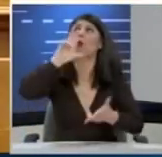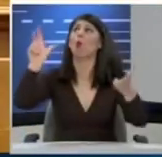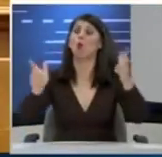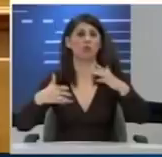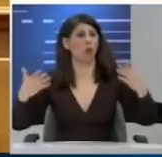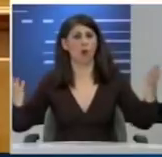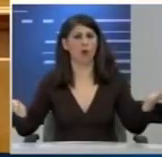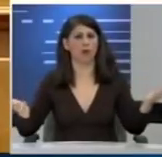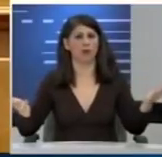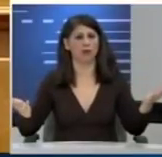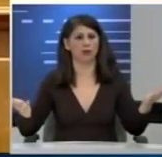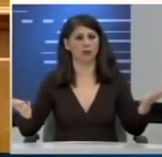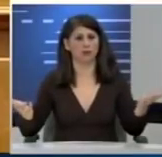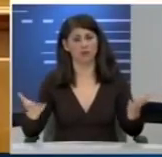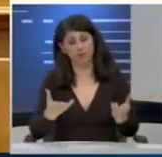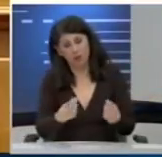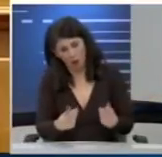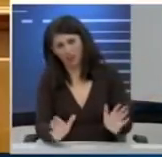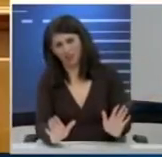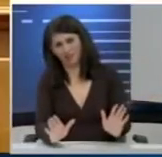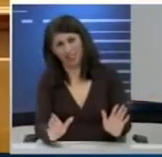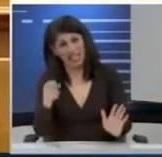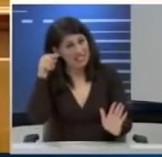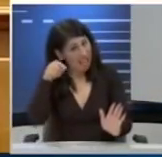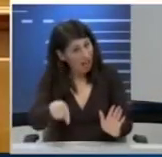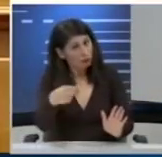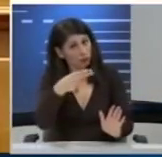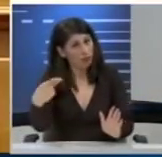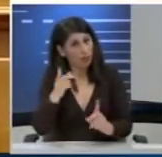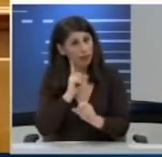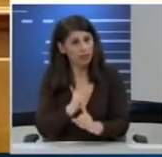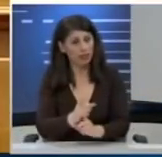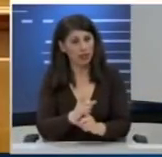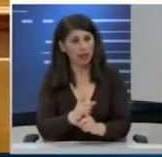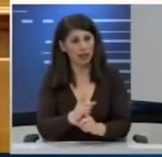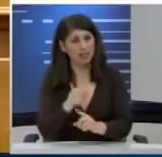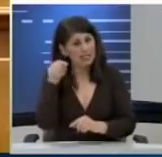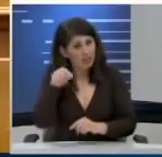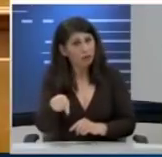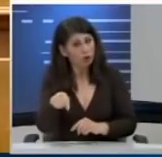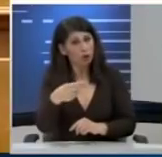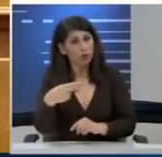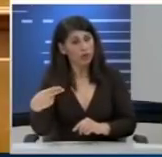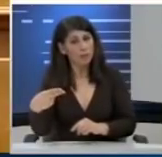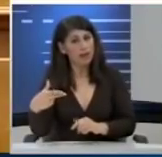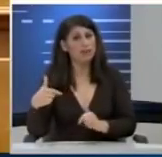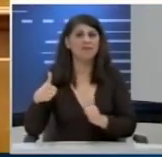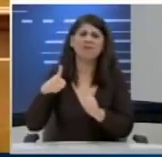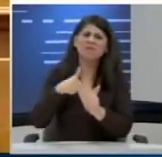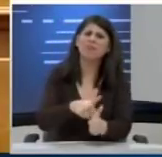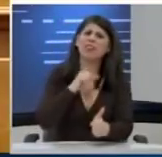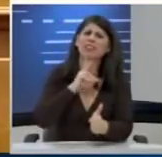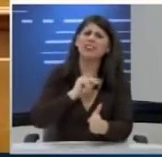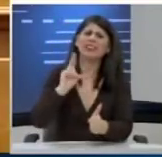ολόκληρο. Πάει πολύ. Πάει πολύ σε αυτό το θέμα ειδικά να ακολουθείτε την